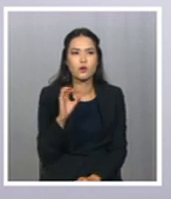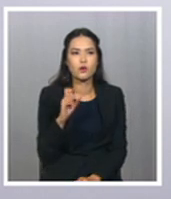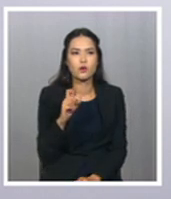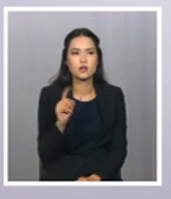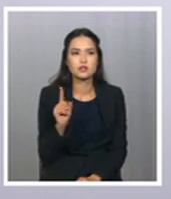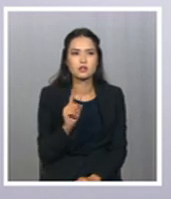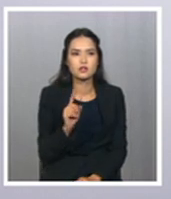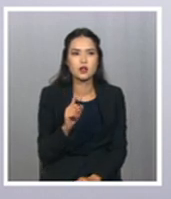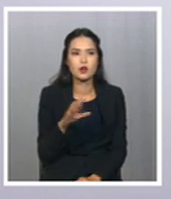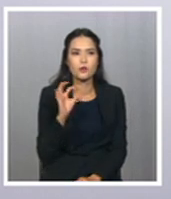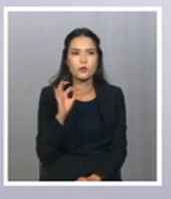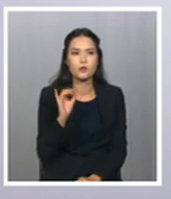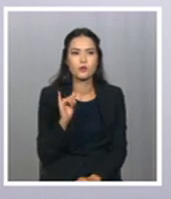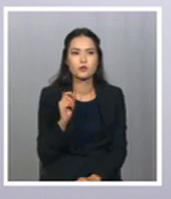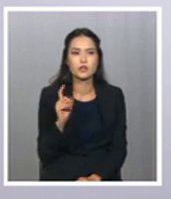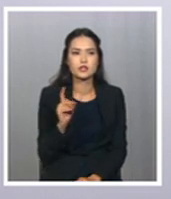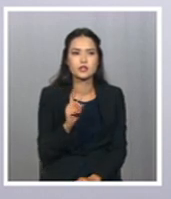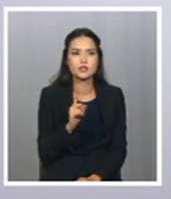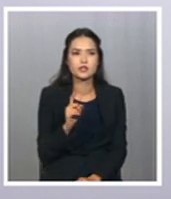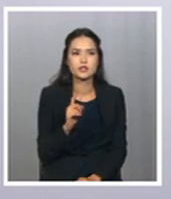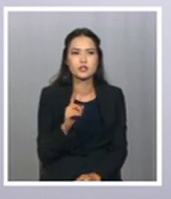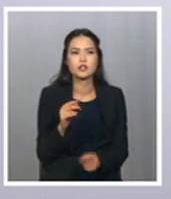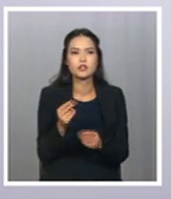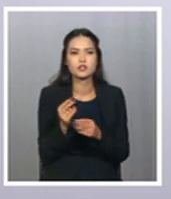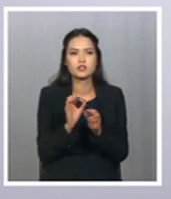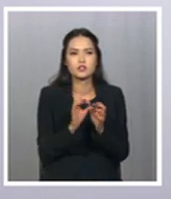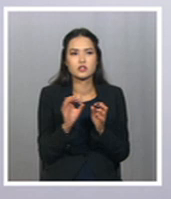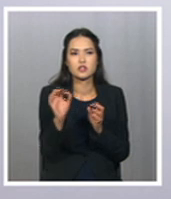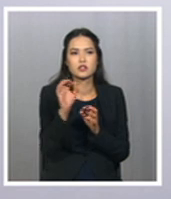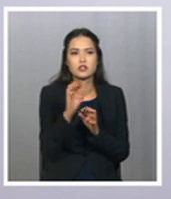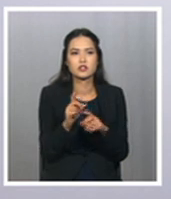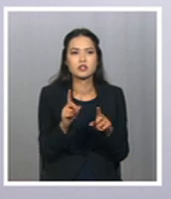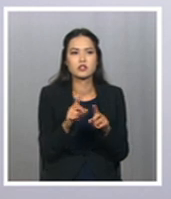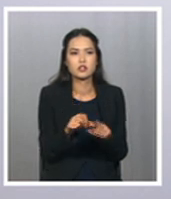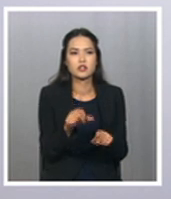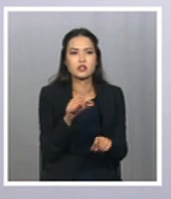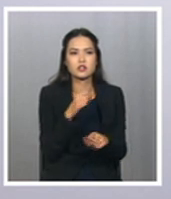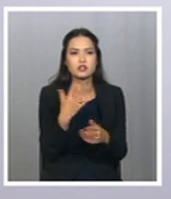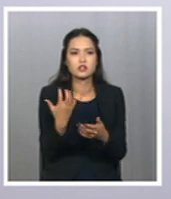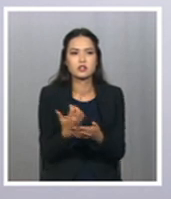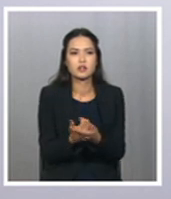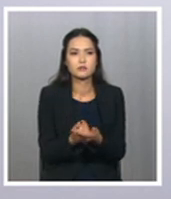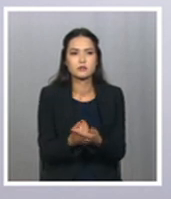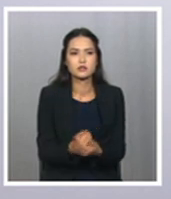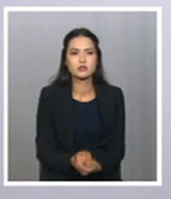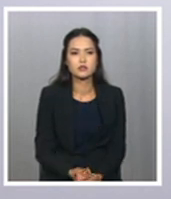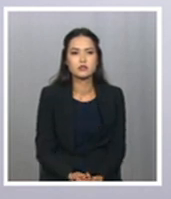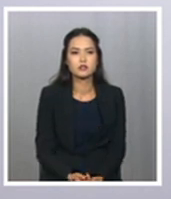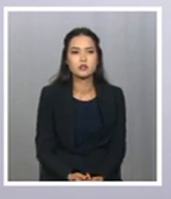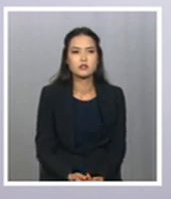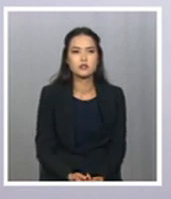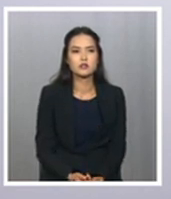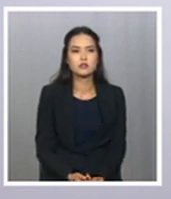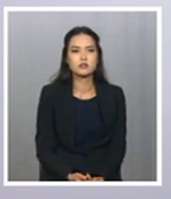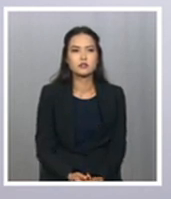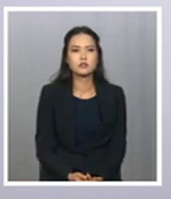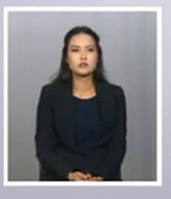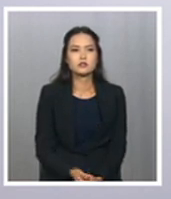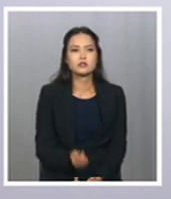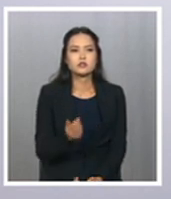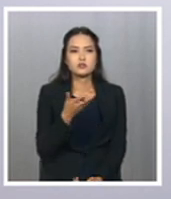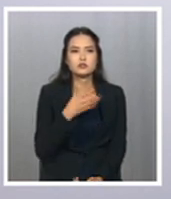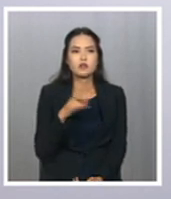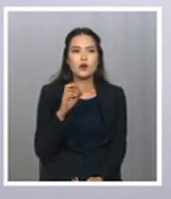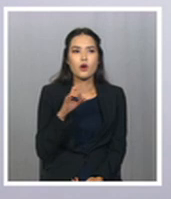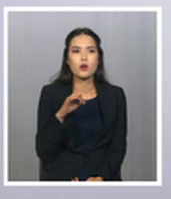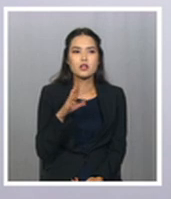Z, OY, Z жастықтарына дейінгі қашықтықты табыңыз. Мінекей, координаттар жүйесінде